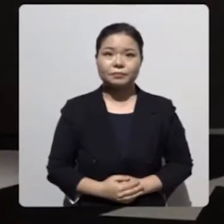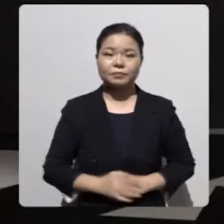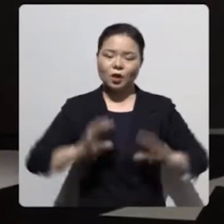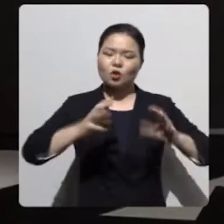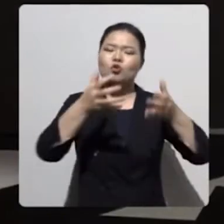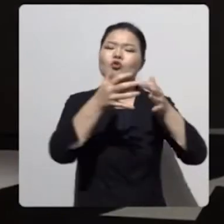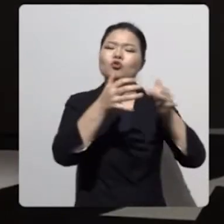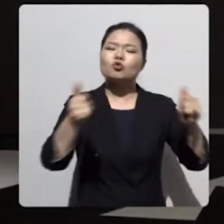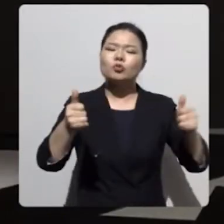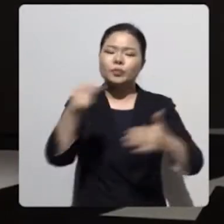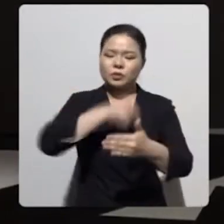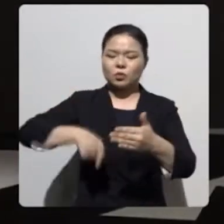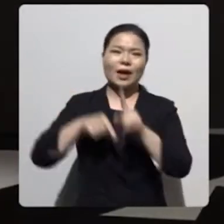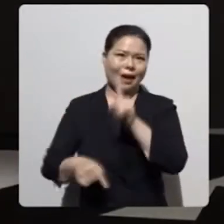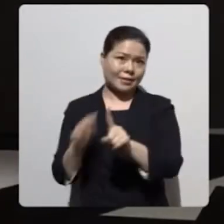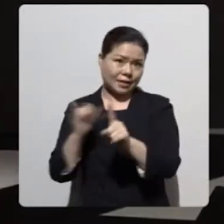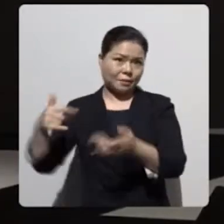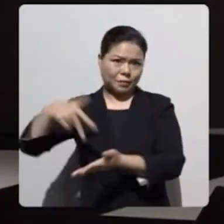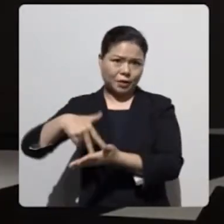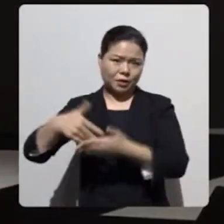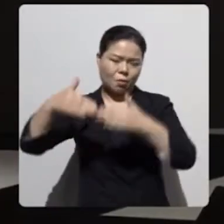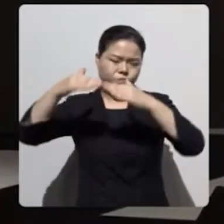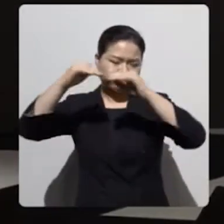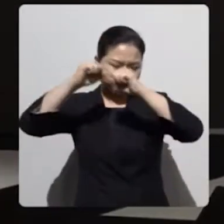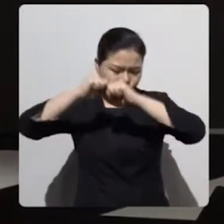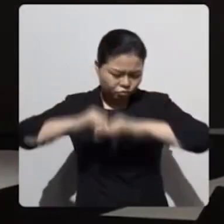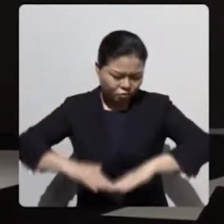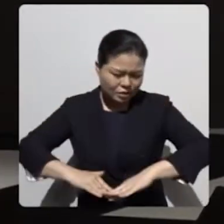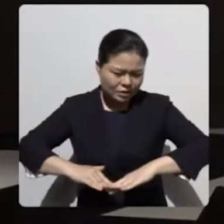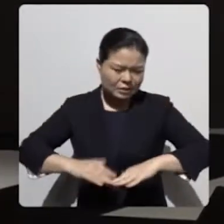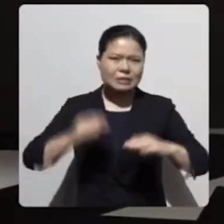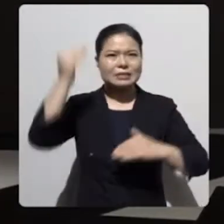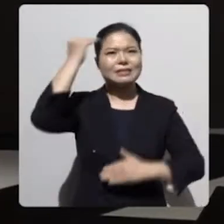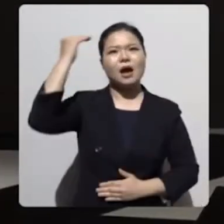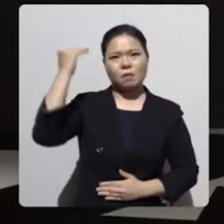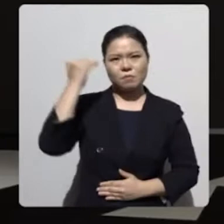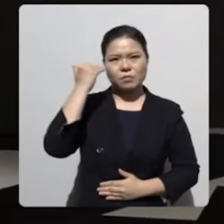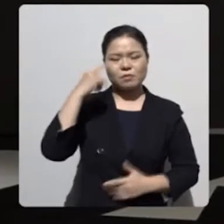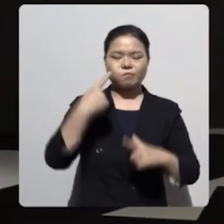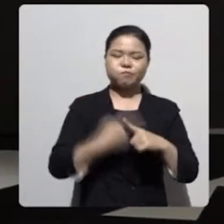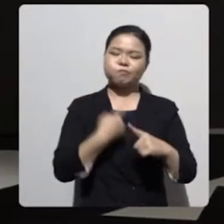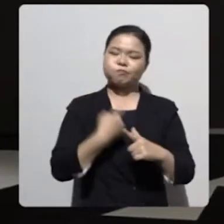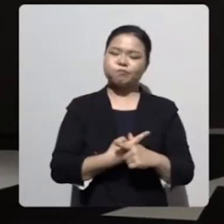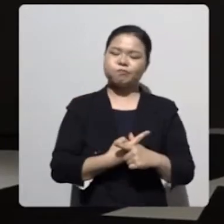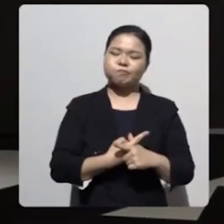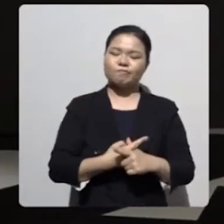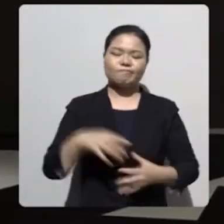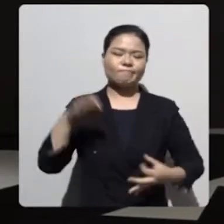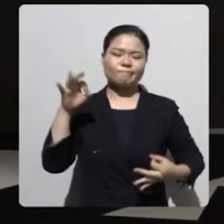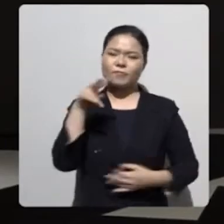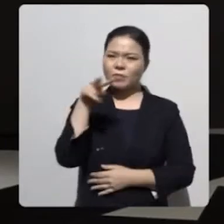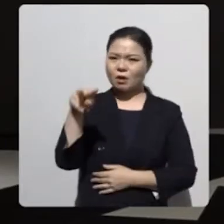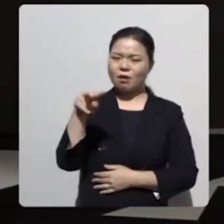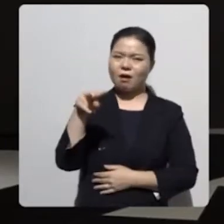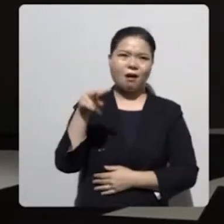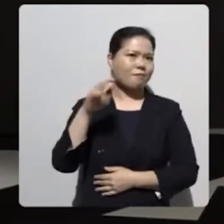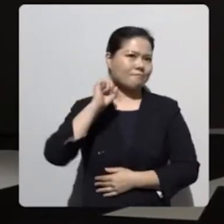국민의 한 사람으로 무너져가는 대한민국을 지켜만 보고 있을 수는 없었기